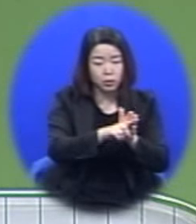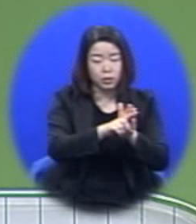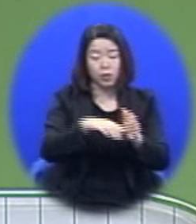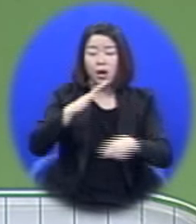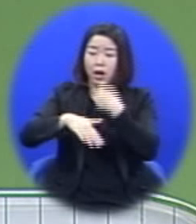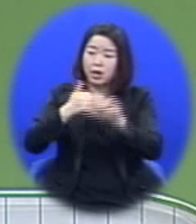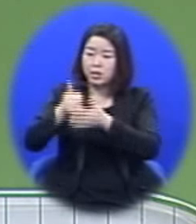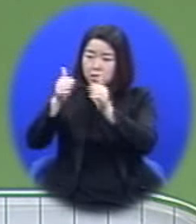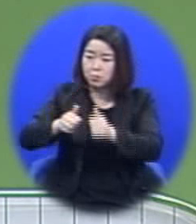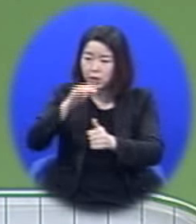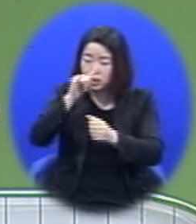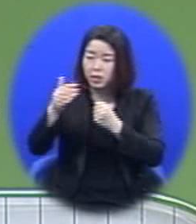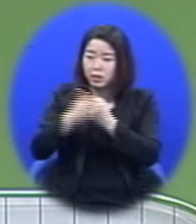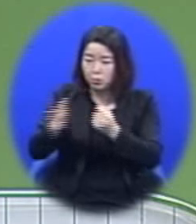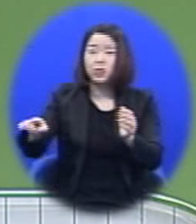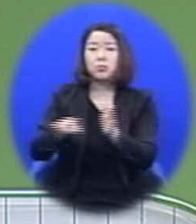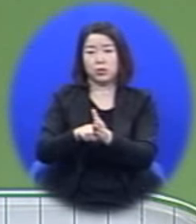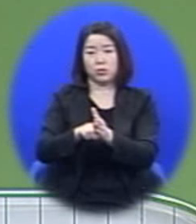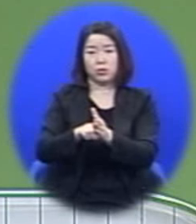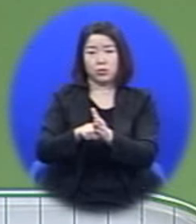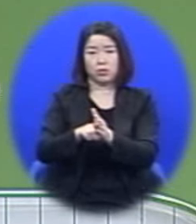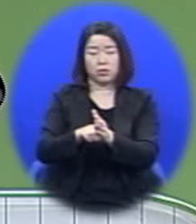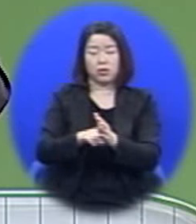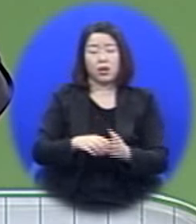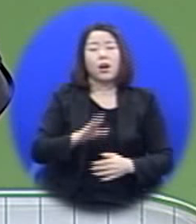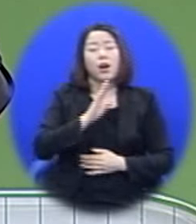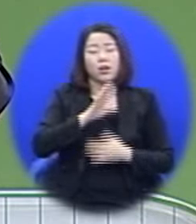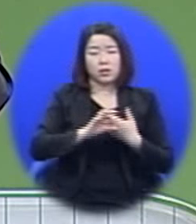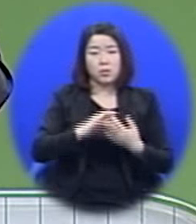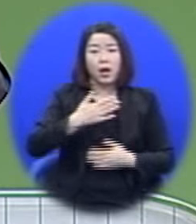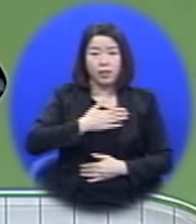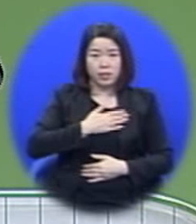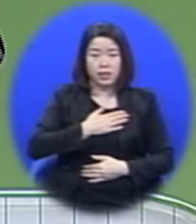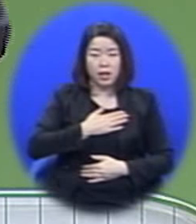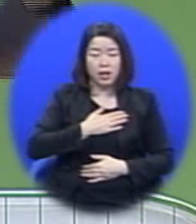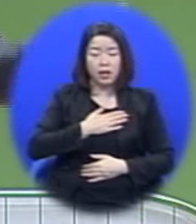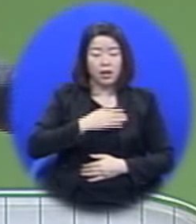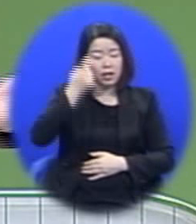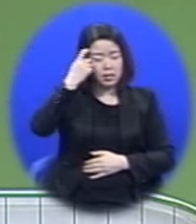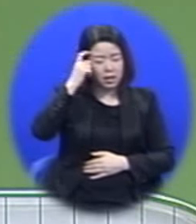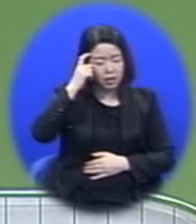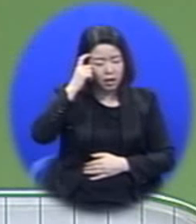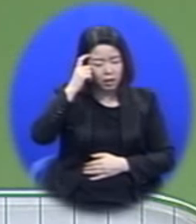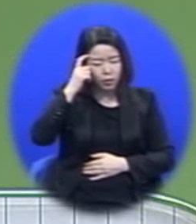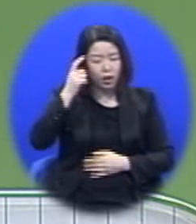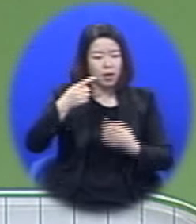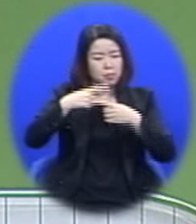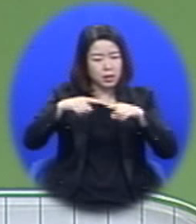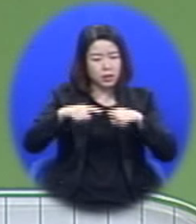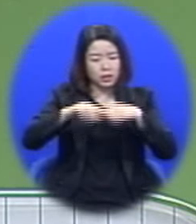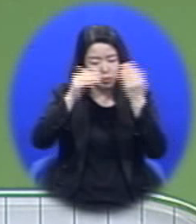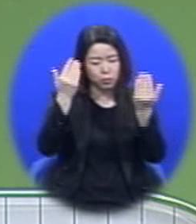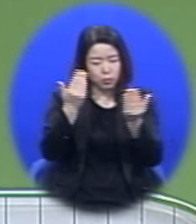믿어져요. 그러고는 내 판단과 생각이 완전히 다